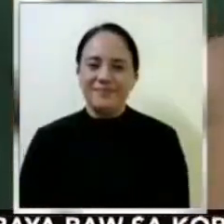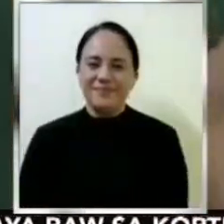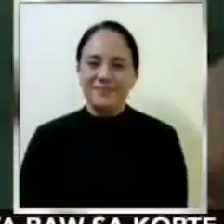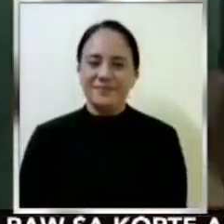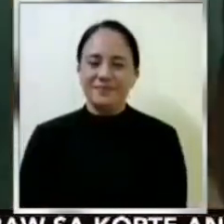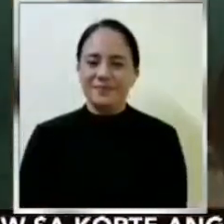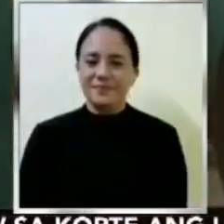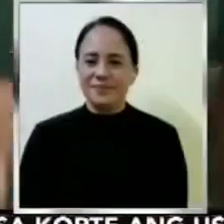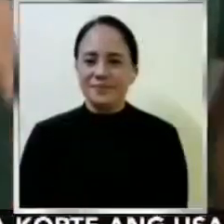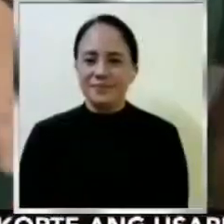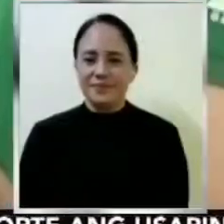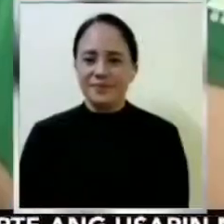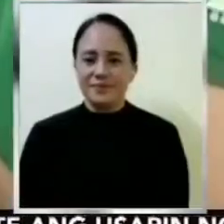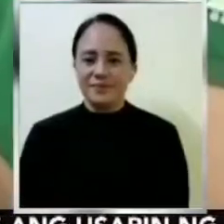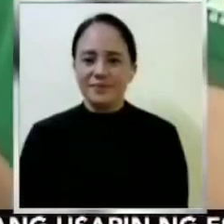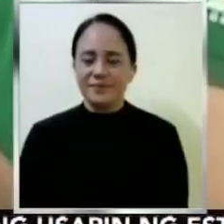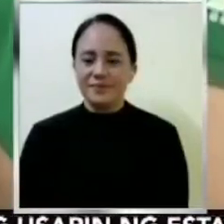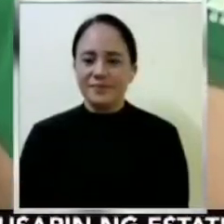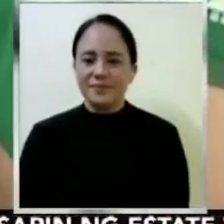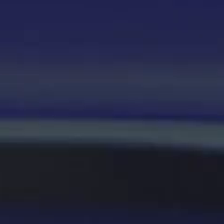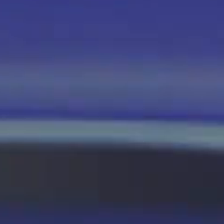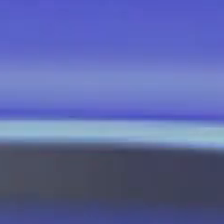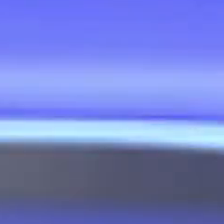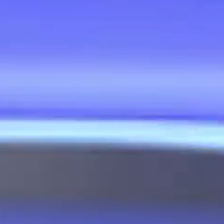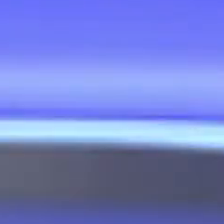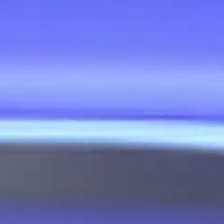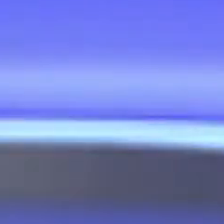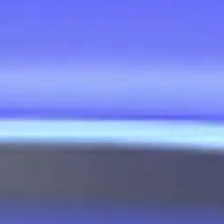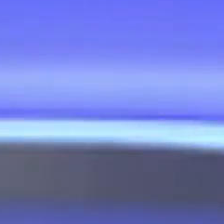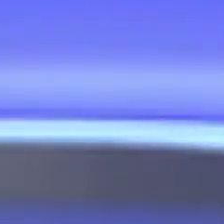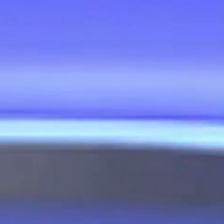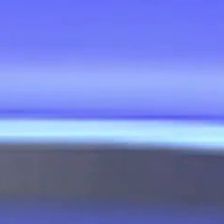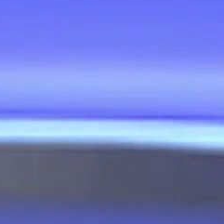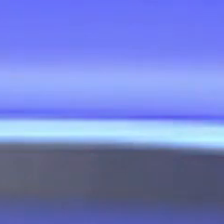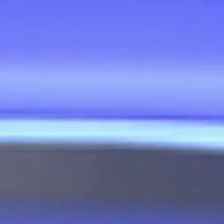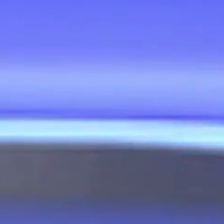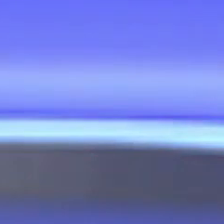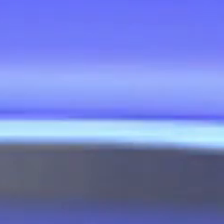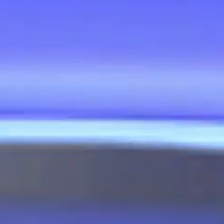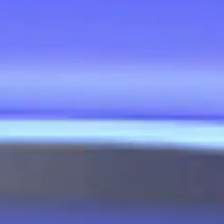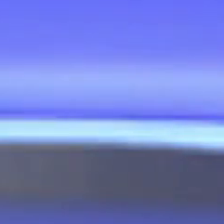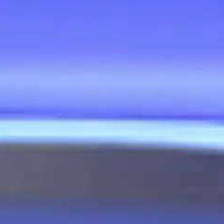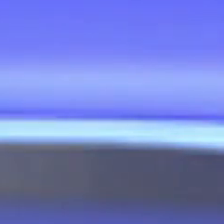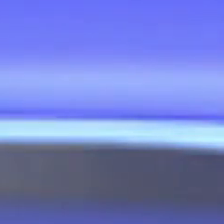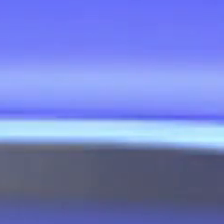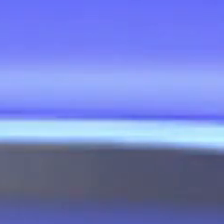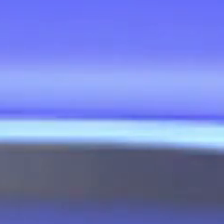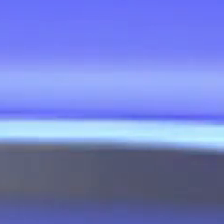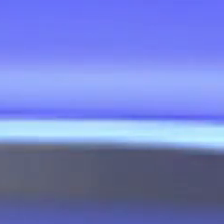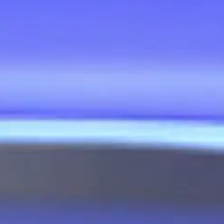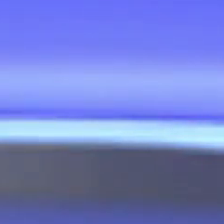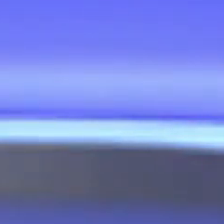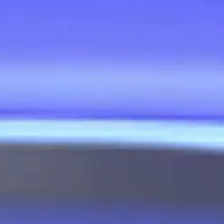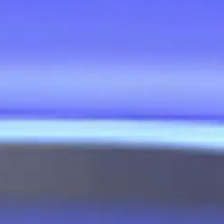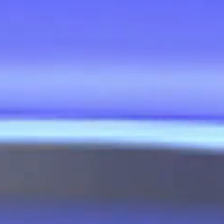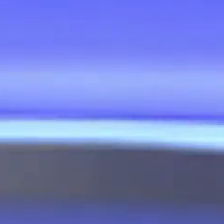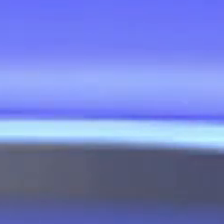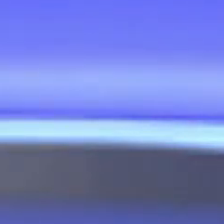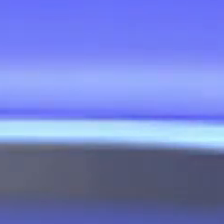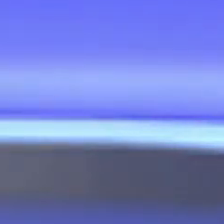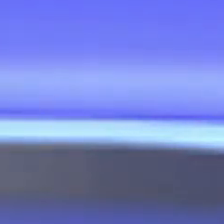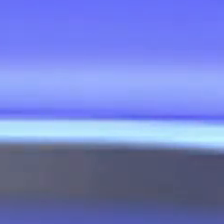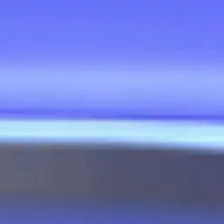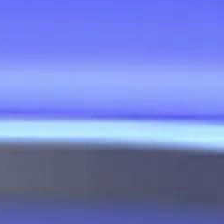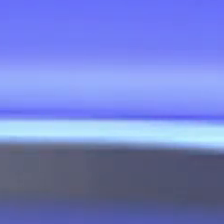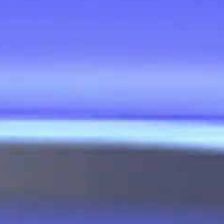Relator, nakatutok. 24 oras. Good news mga kapuso! Maaari niyong mapanood ang 24 oras at iba